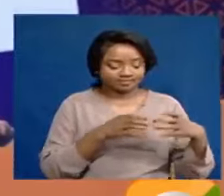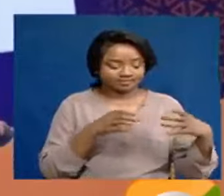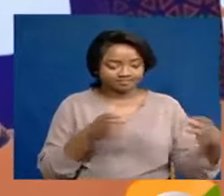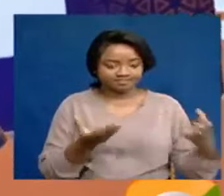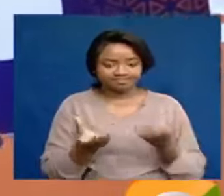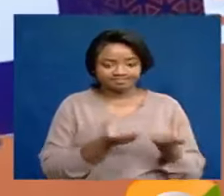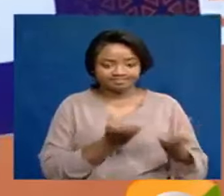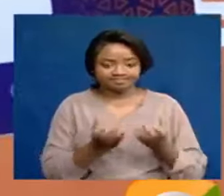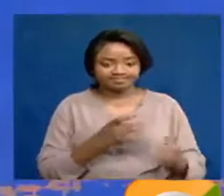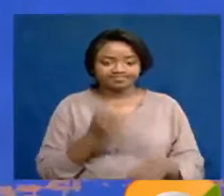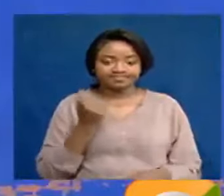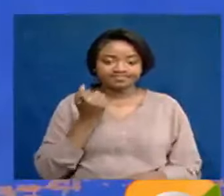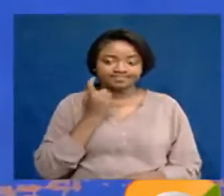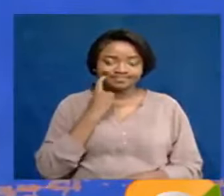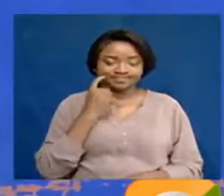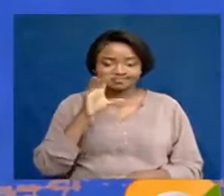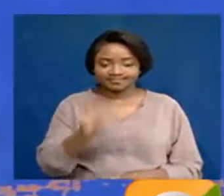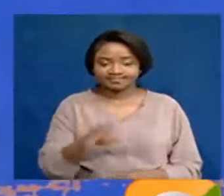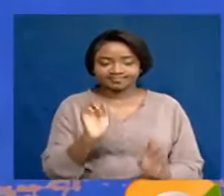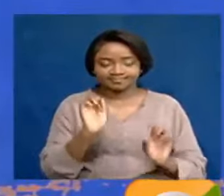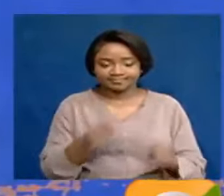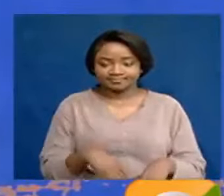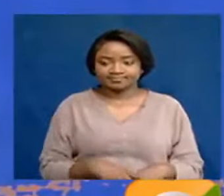biashara ya duka. Niko sawa.